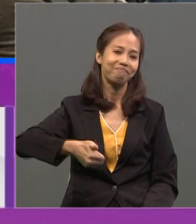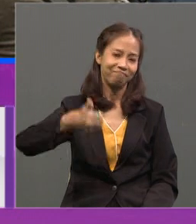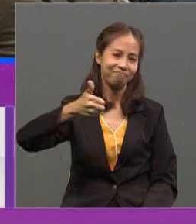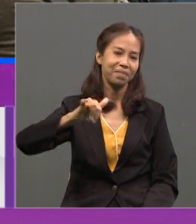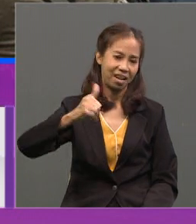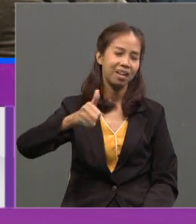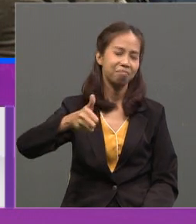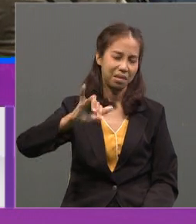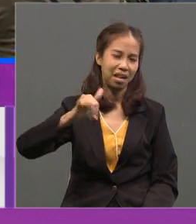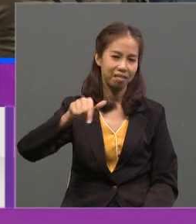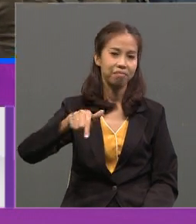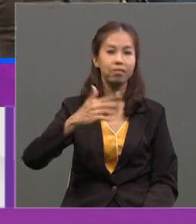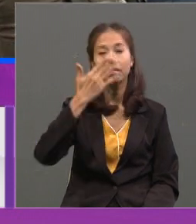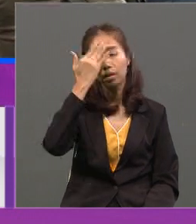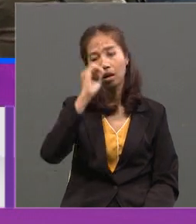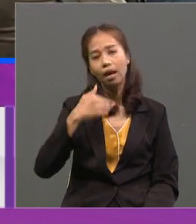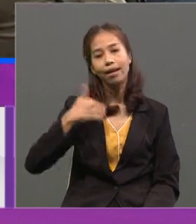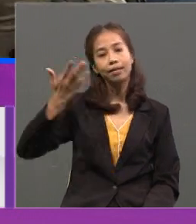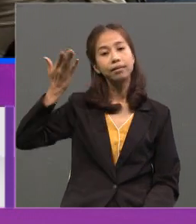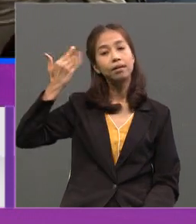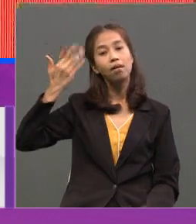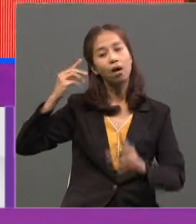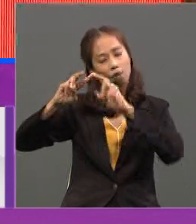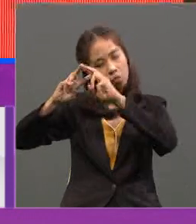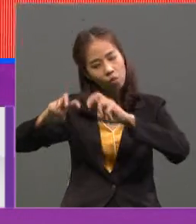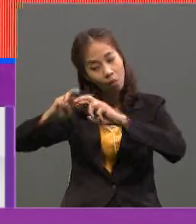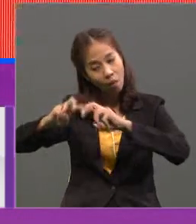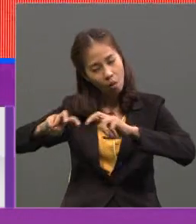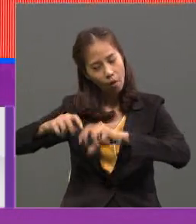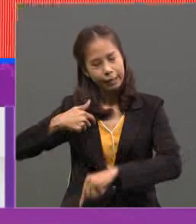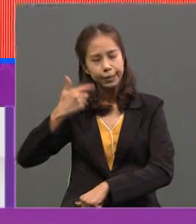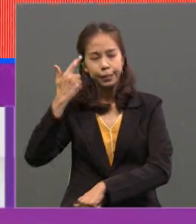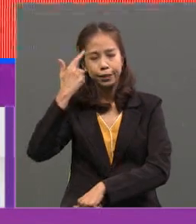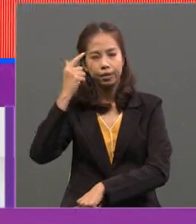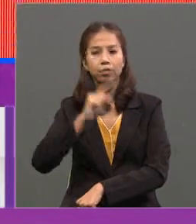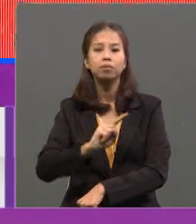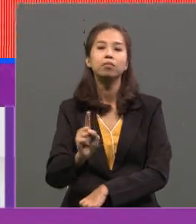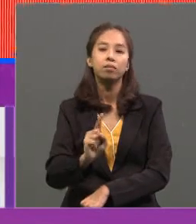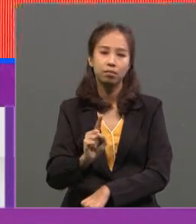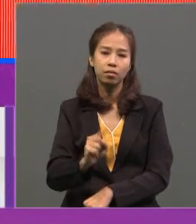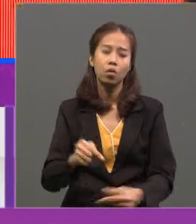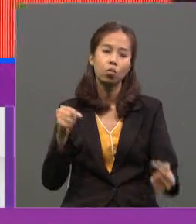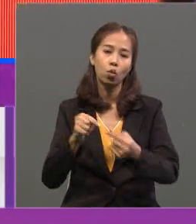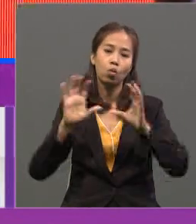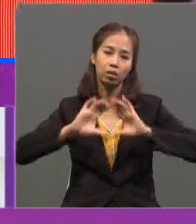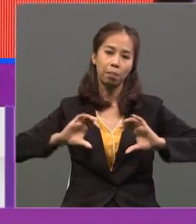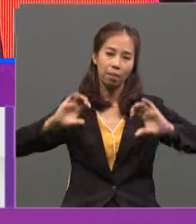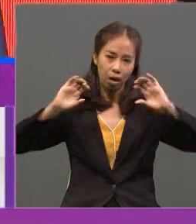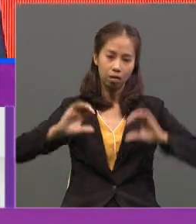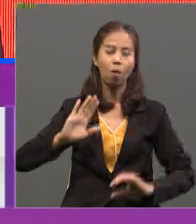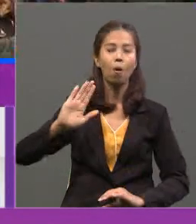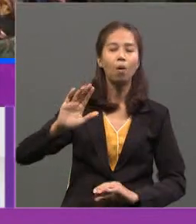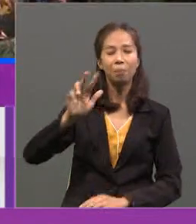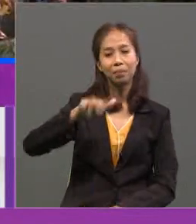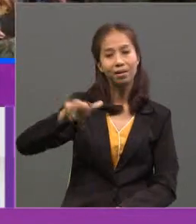แล้วก็ ในส unconscious cowboyี่ผมเคยยเก serpentไ้ก็คือเรื่องการมูตราชบาลของพ้อactorา